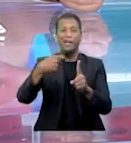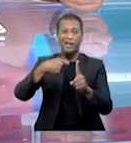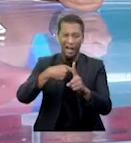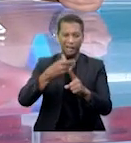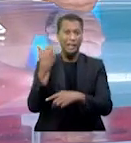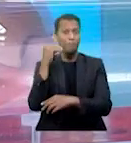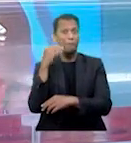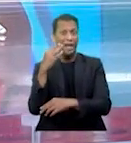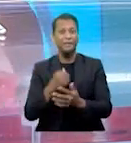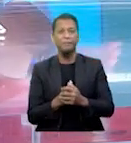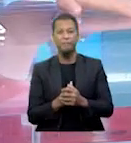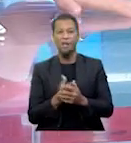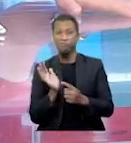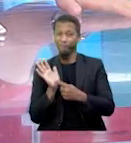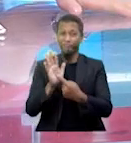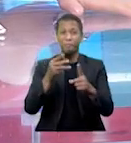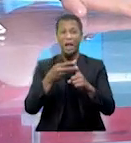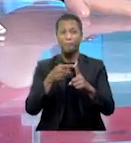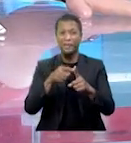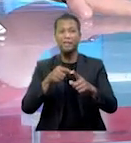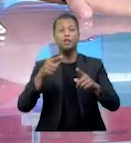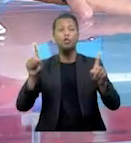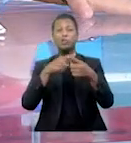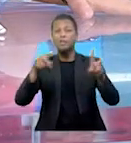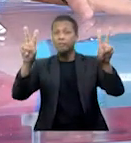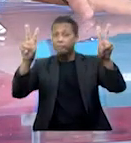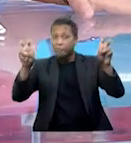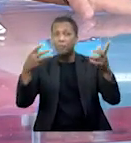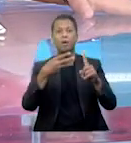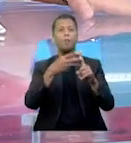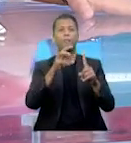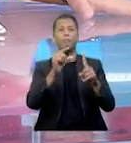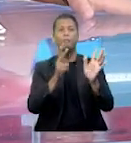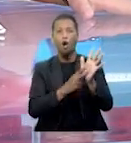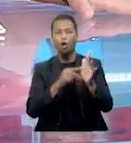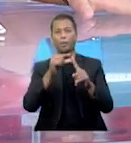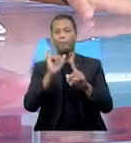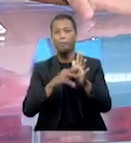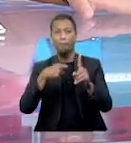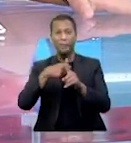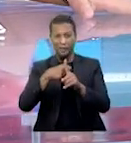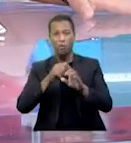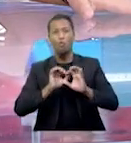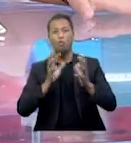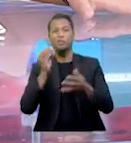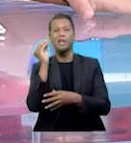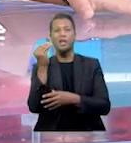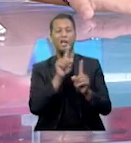sejak pagi tadi. Blackpink akan menggelar konser bertajuk Born Pink World Tour Jakarta pada 11